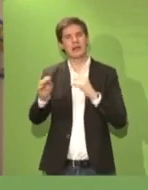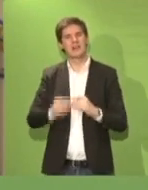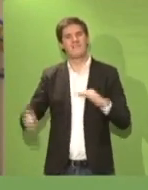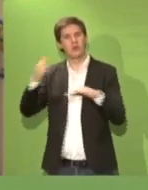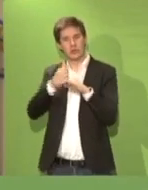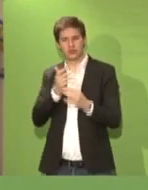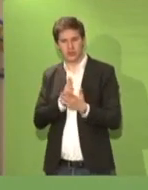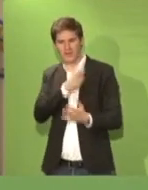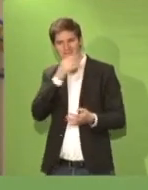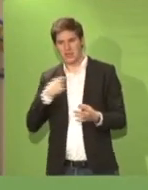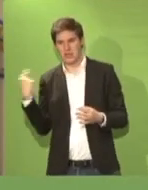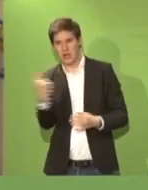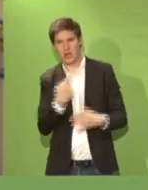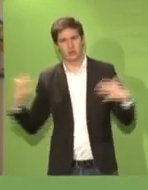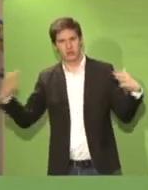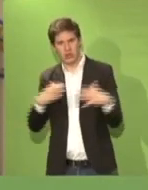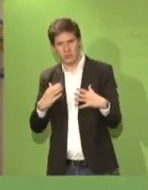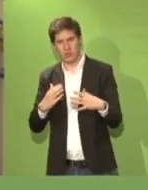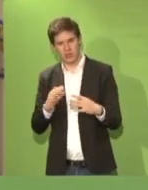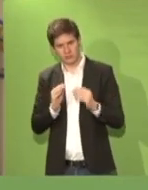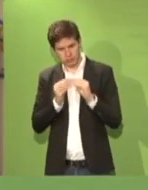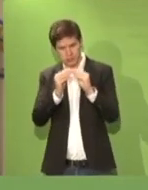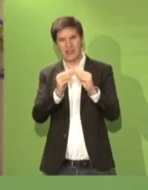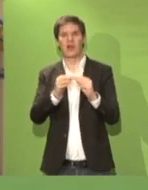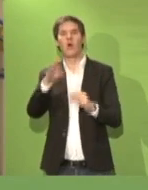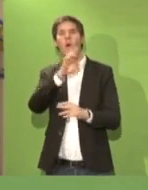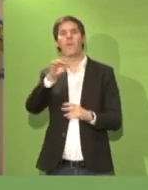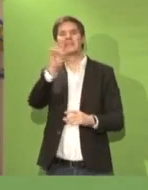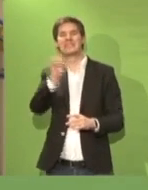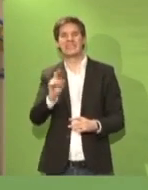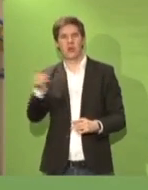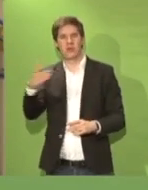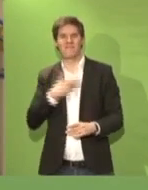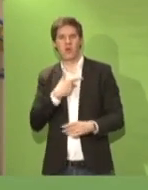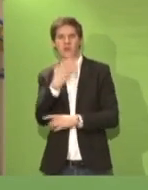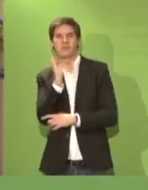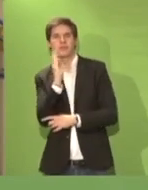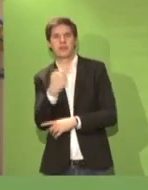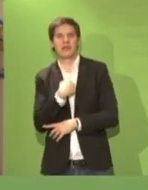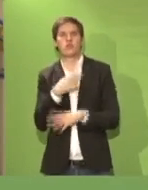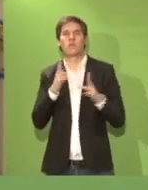von Menschen erarbeitet haben, jetzt von Robert Zion eingebracht wird. Ich hätte einen gesetzten Beitrag gehabt.